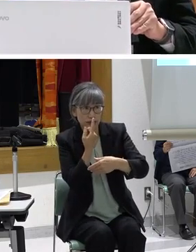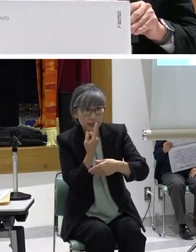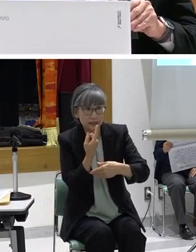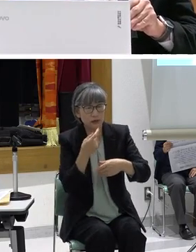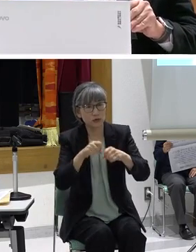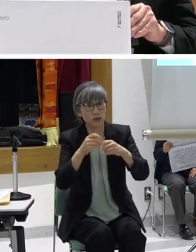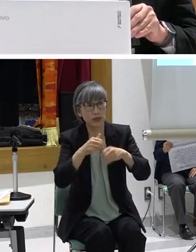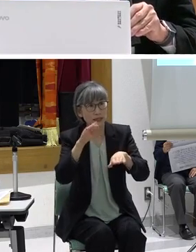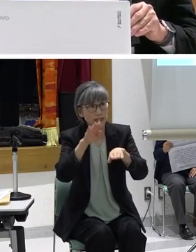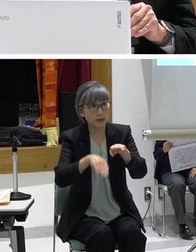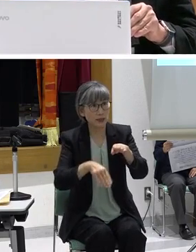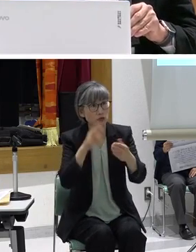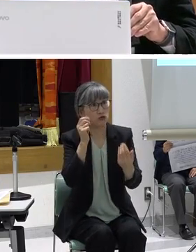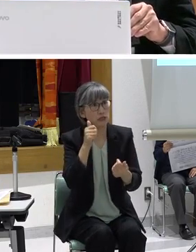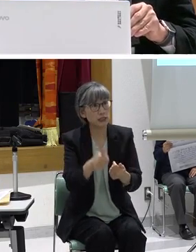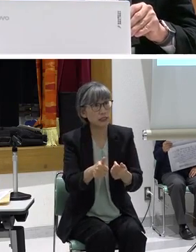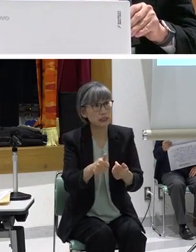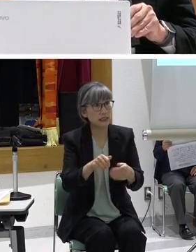別禁止条例、